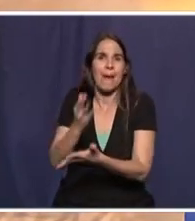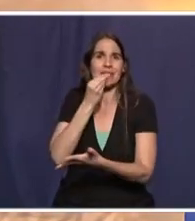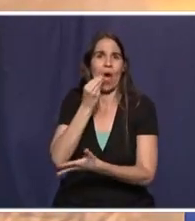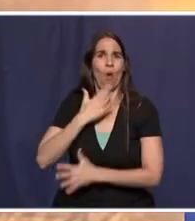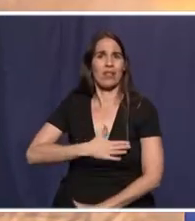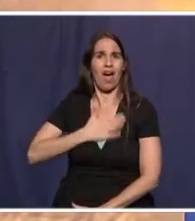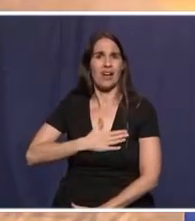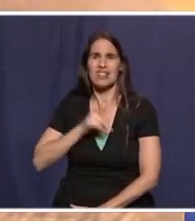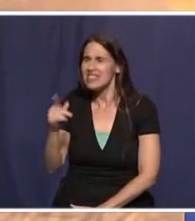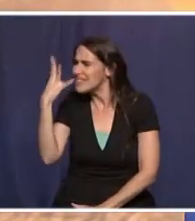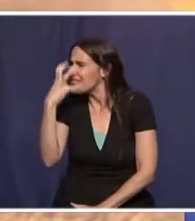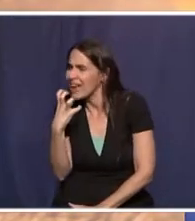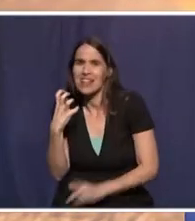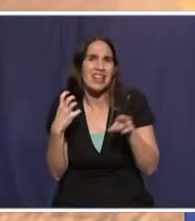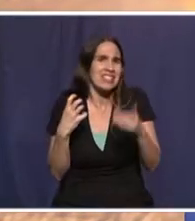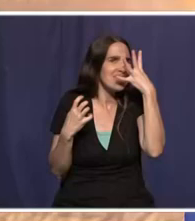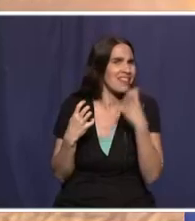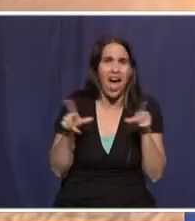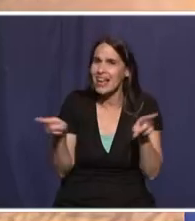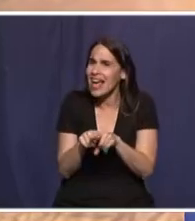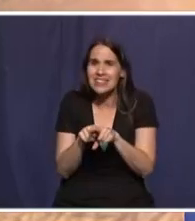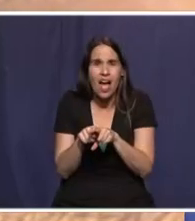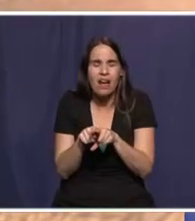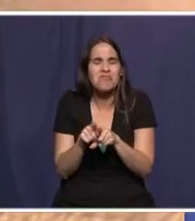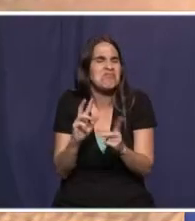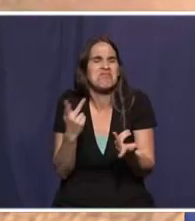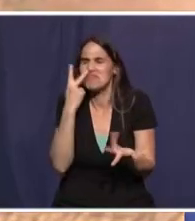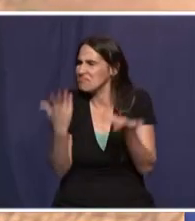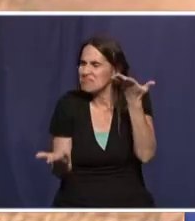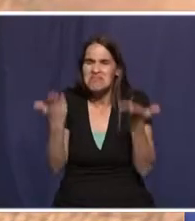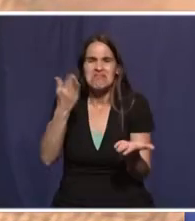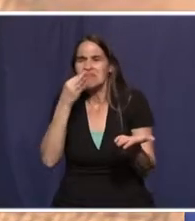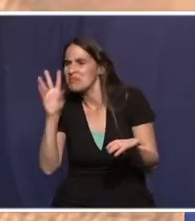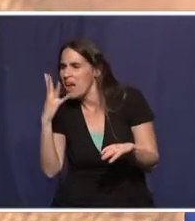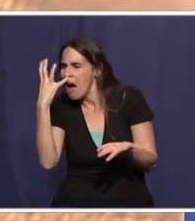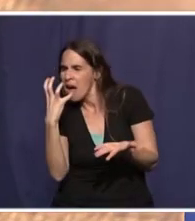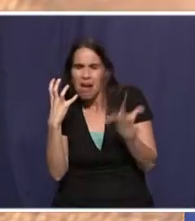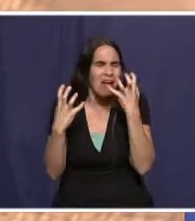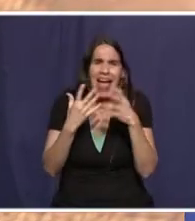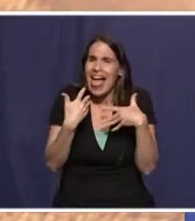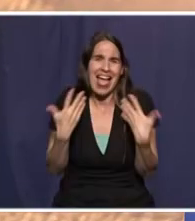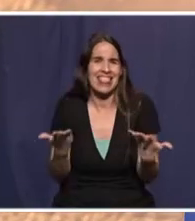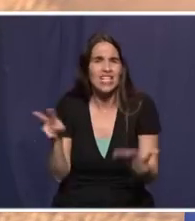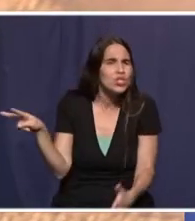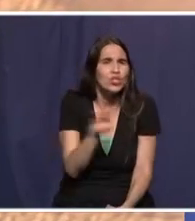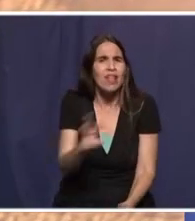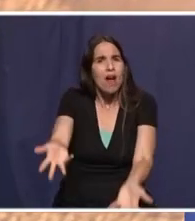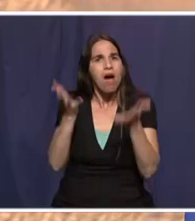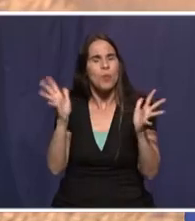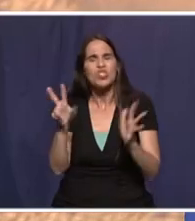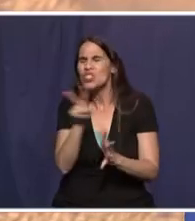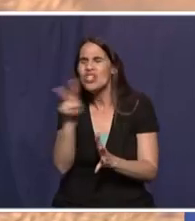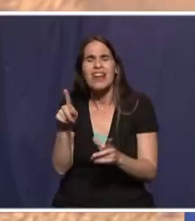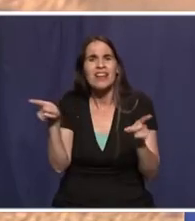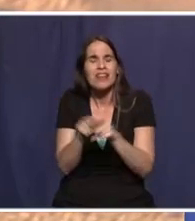החג. זו טרגדיה וזו טרגדיה. ואני לא רואה לבחור מי מהן יותר איומה. שתיהן איומות, שתיהן